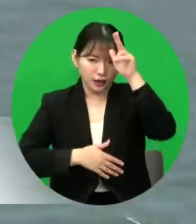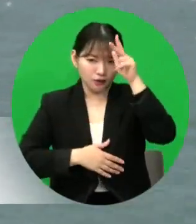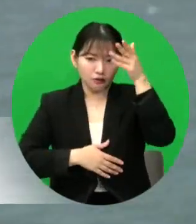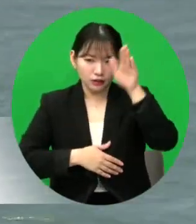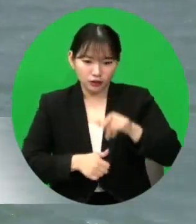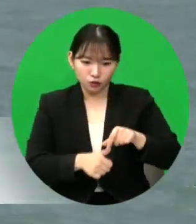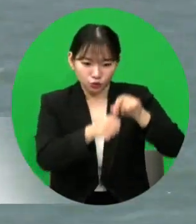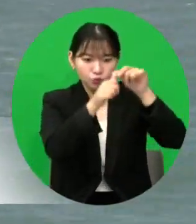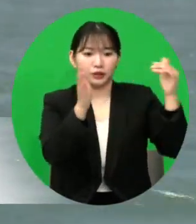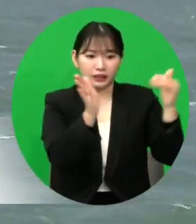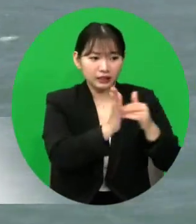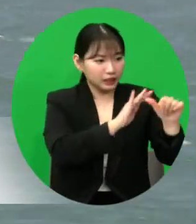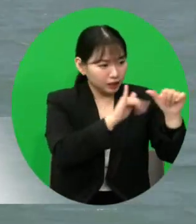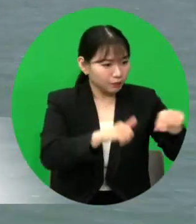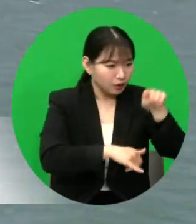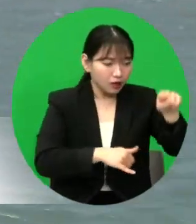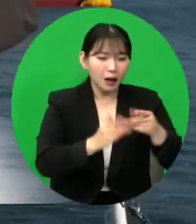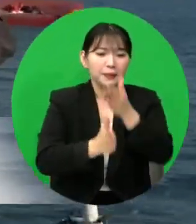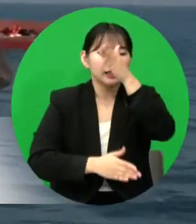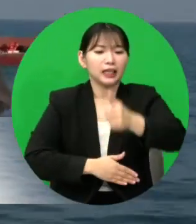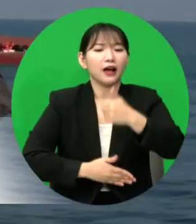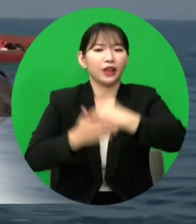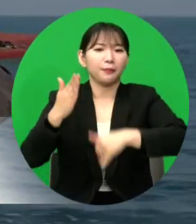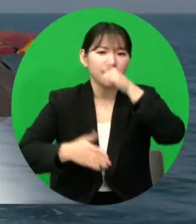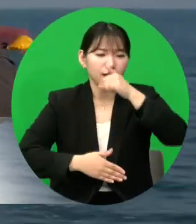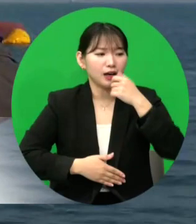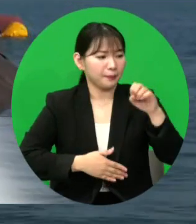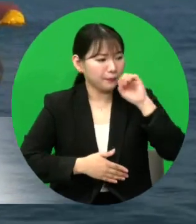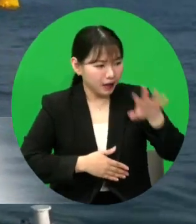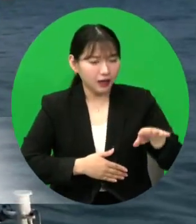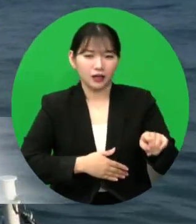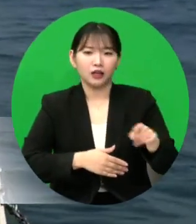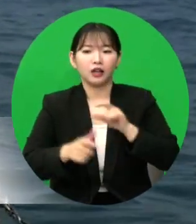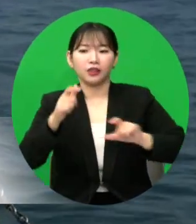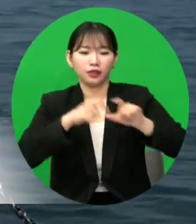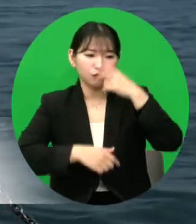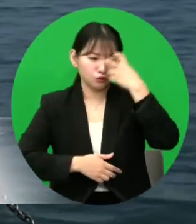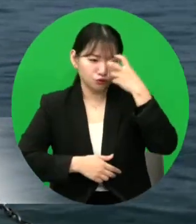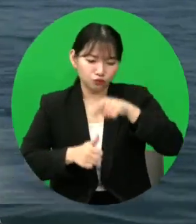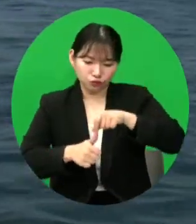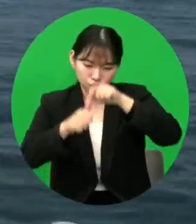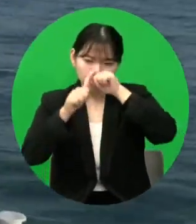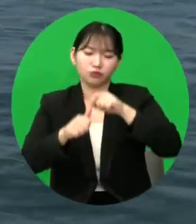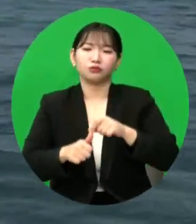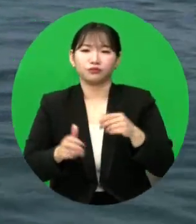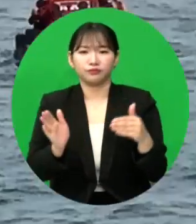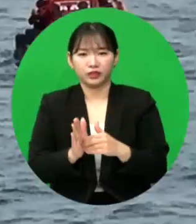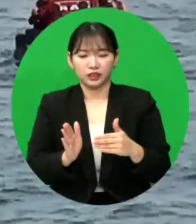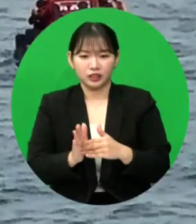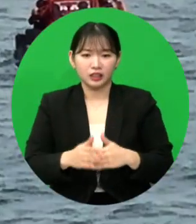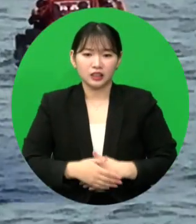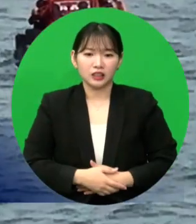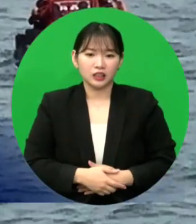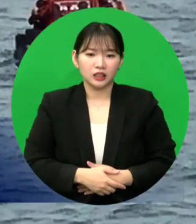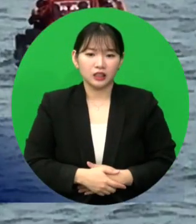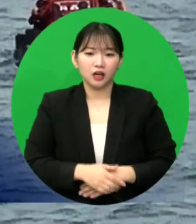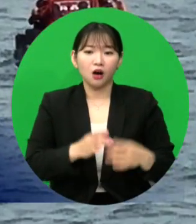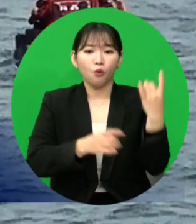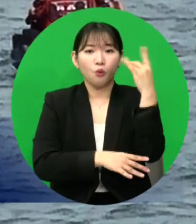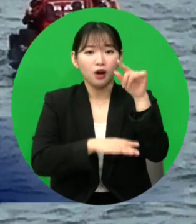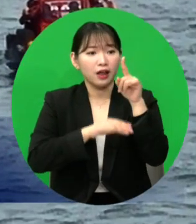선원들이 선장이 선체 내부에 남아있다고 진술하면서 추가 구조 수색 작업이 이루어졌습니다. 그러니까 5명으로